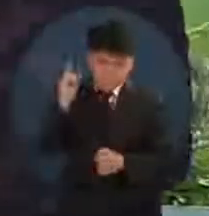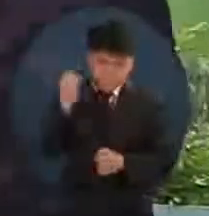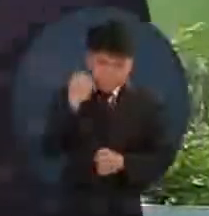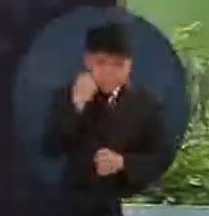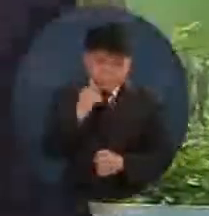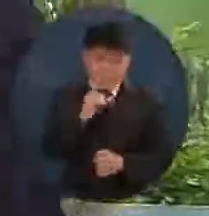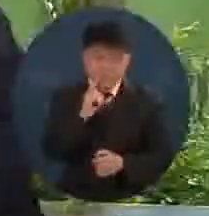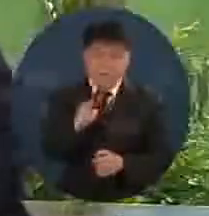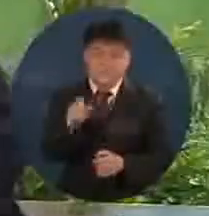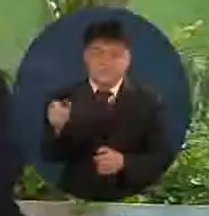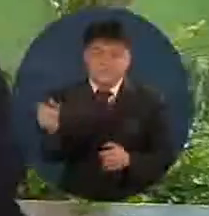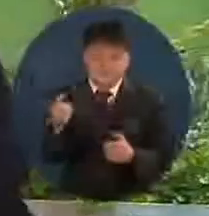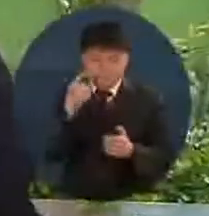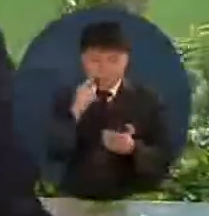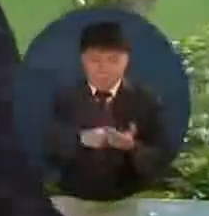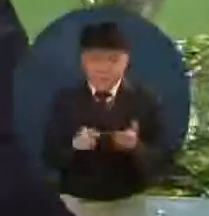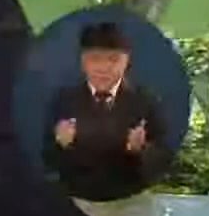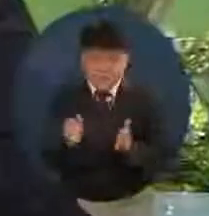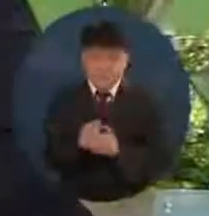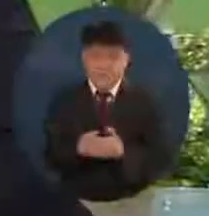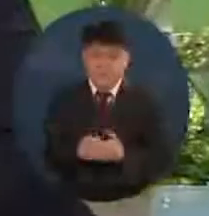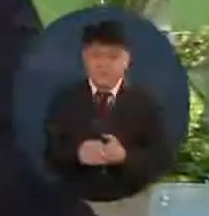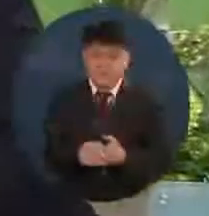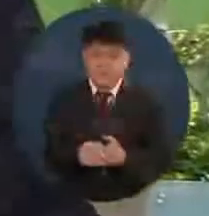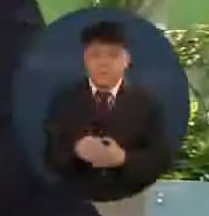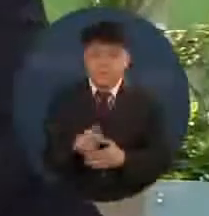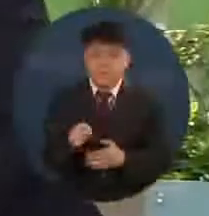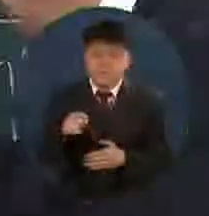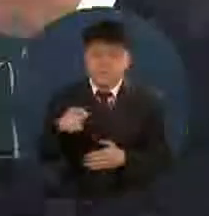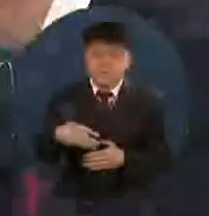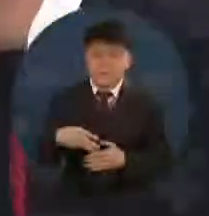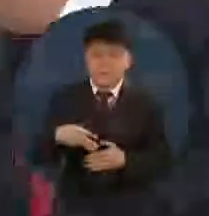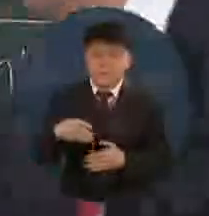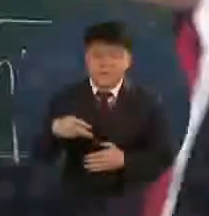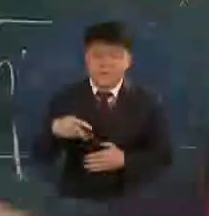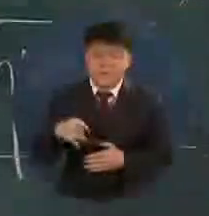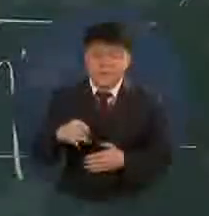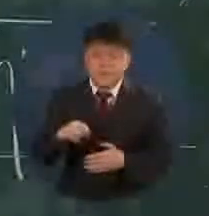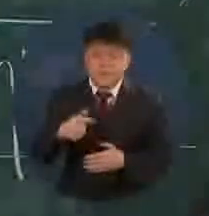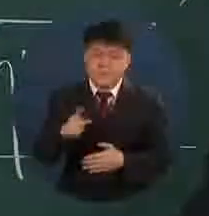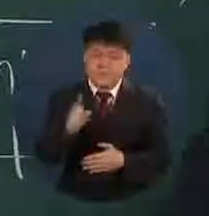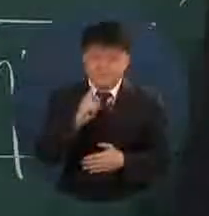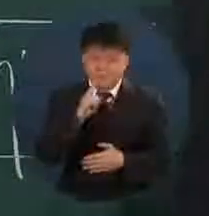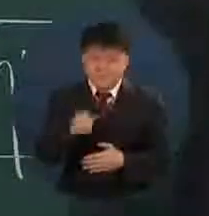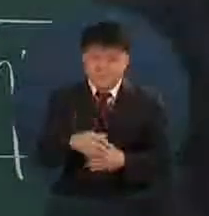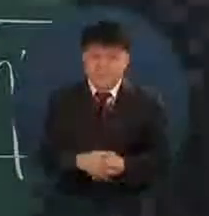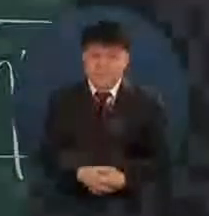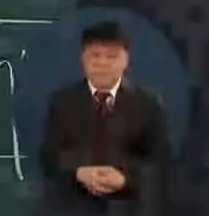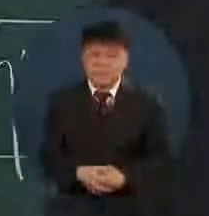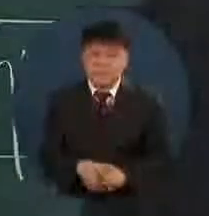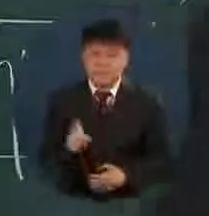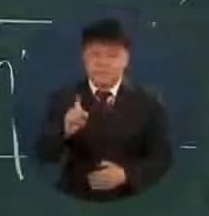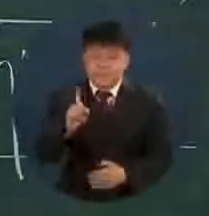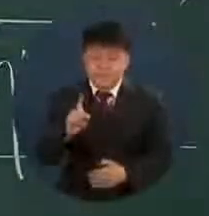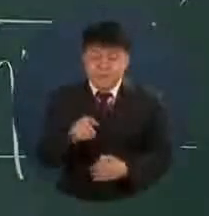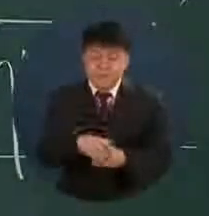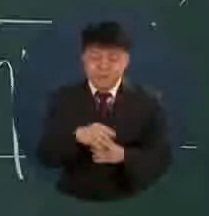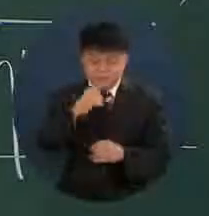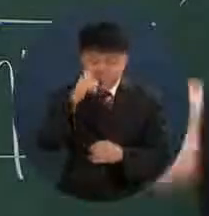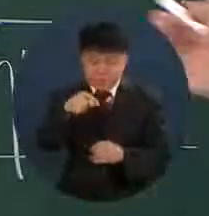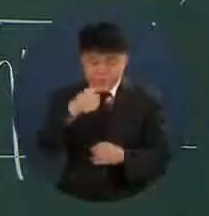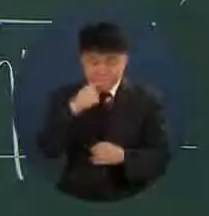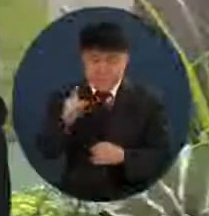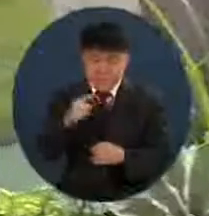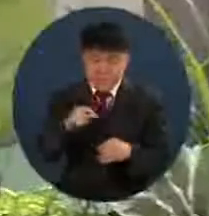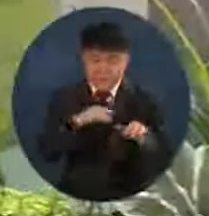얘기입니다. 그때 발견해서 넵튠이라고 이름을 짓습니다. 그 넵튠이 바로 이제 서양의 용왕이죠.